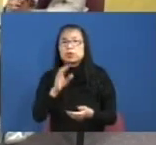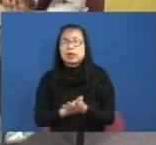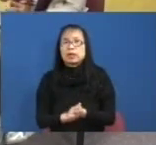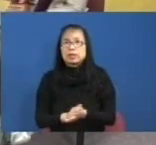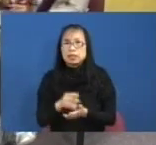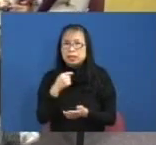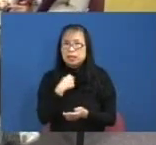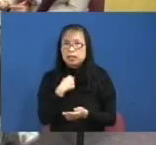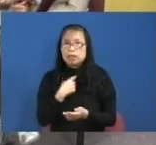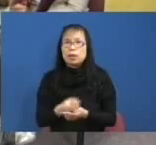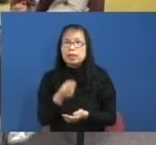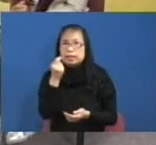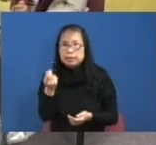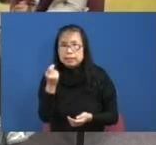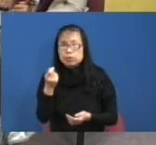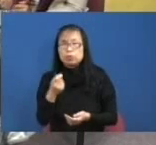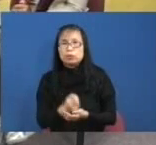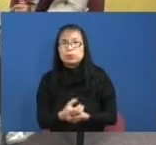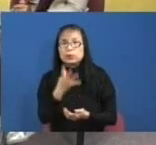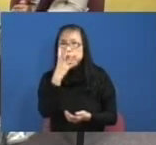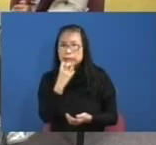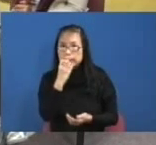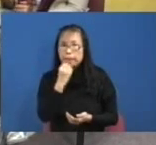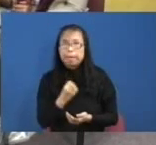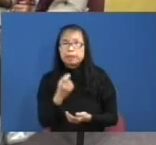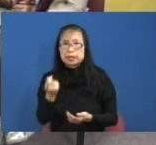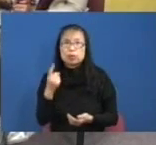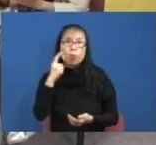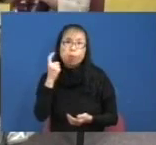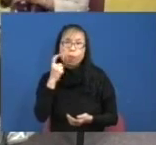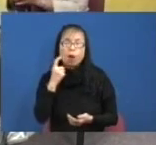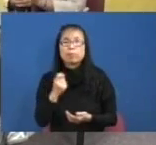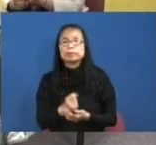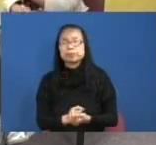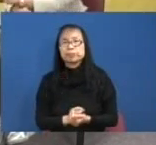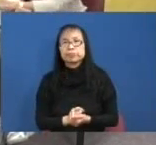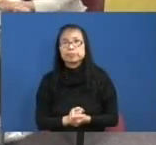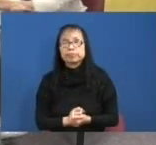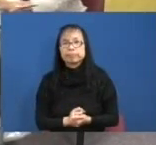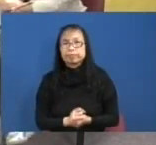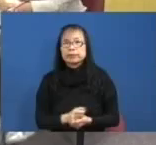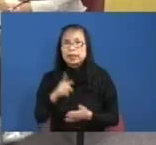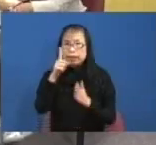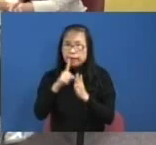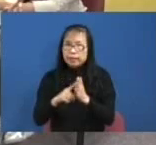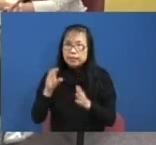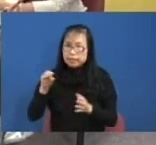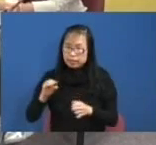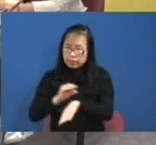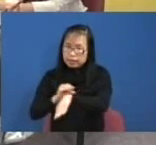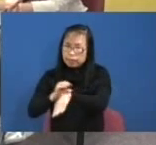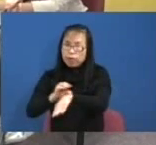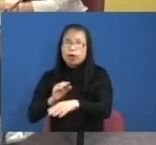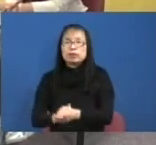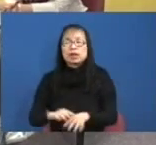啦，即係有少味精係嘛？ 冇錯， 即係少鹽少糖， 都係 蔬菜多啲，低脂係，我諗全球都係